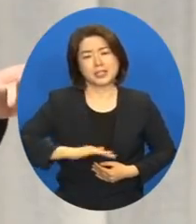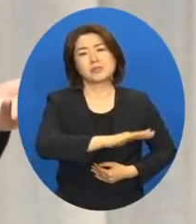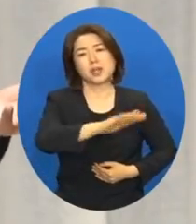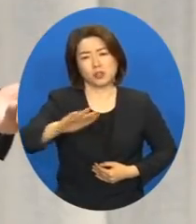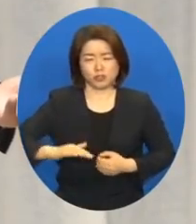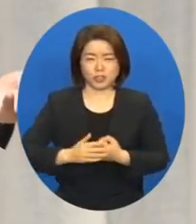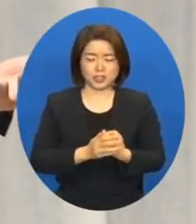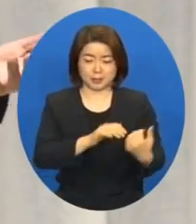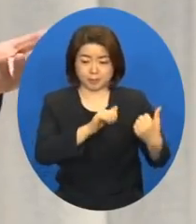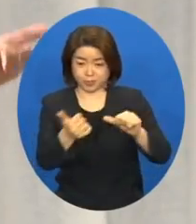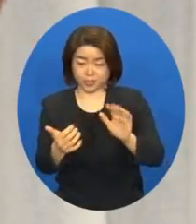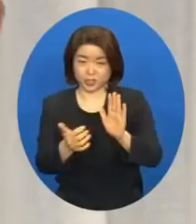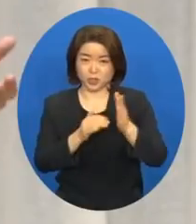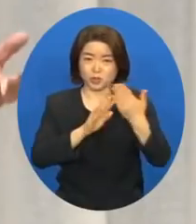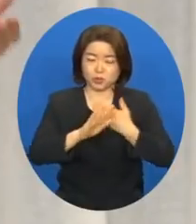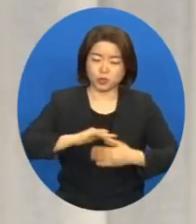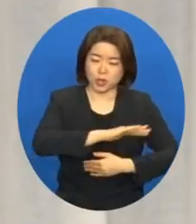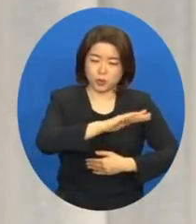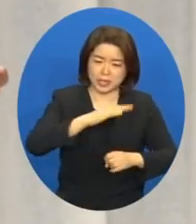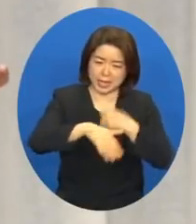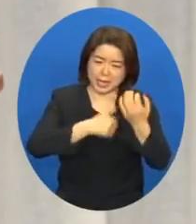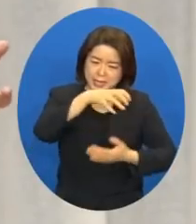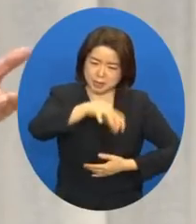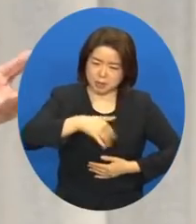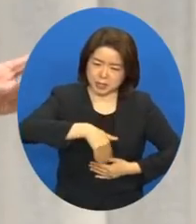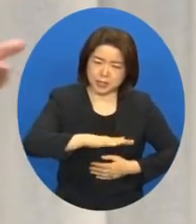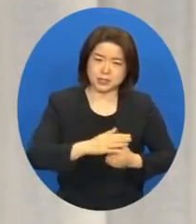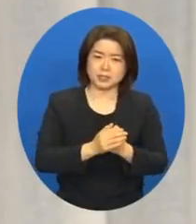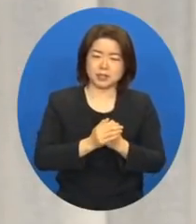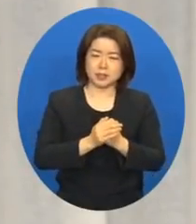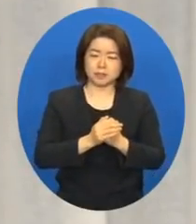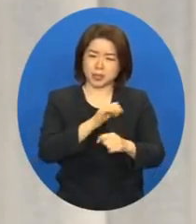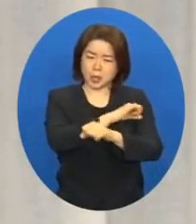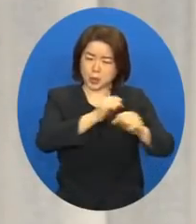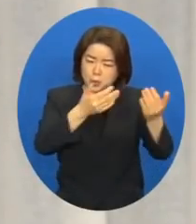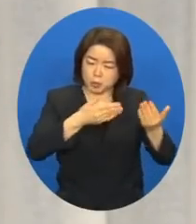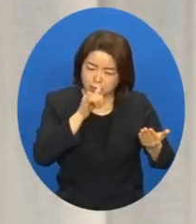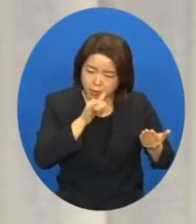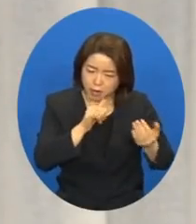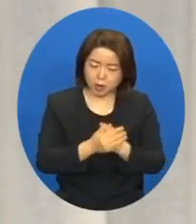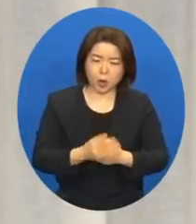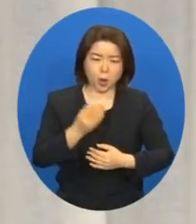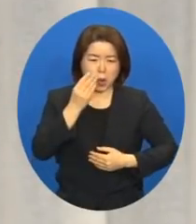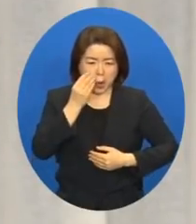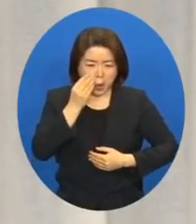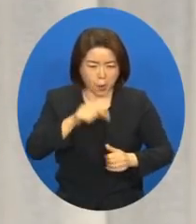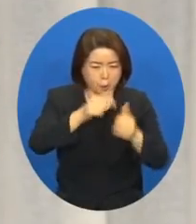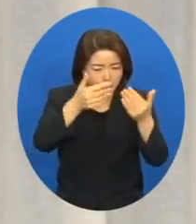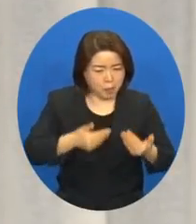다음에 하나님 앞에 갔을 때 우리가 용납받을까 구원받을까 걱정할 필요가 없어요.